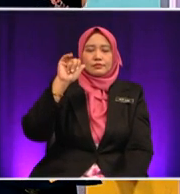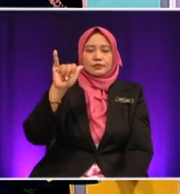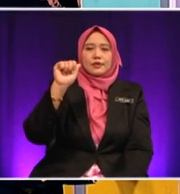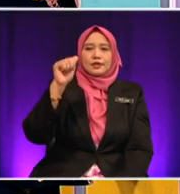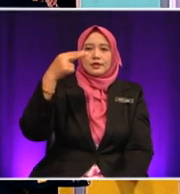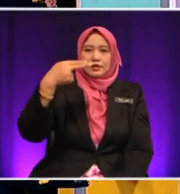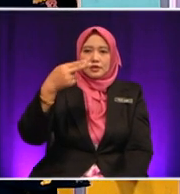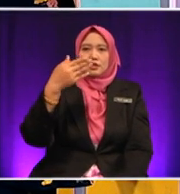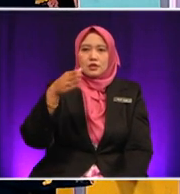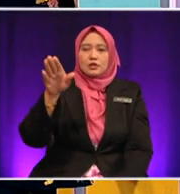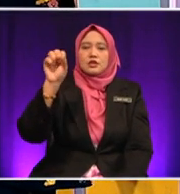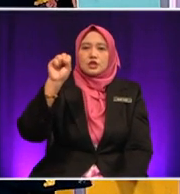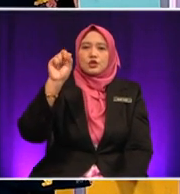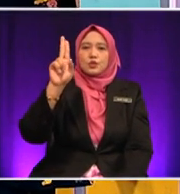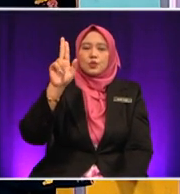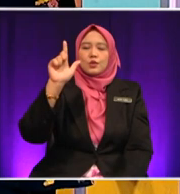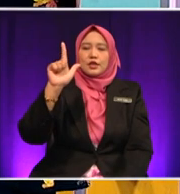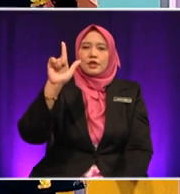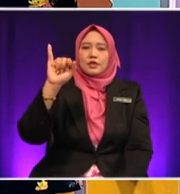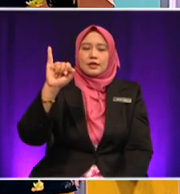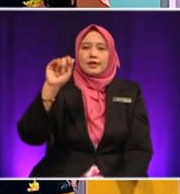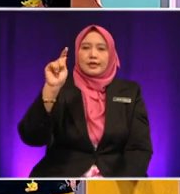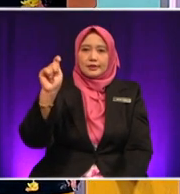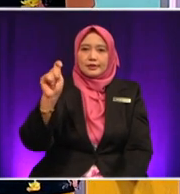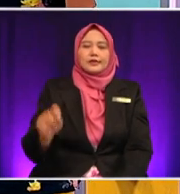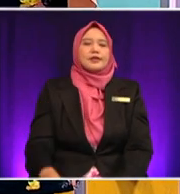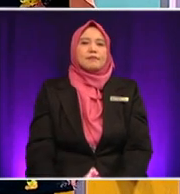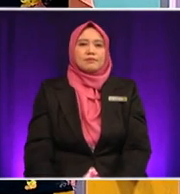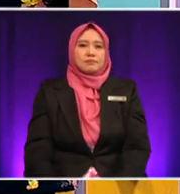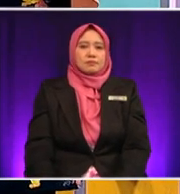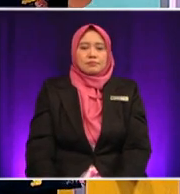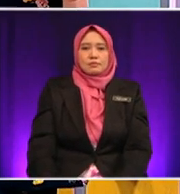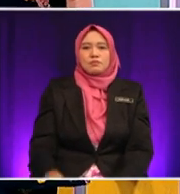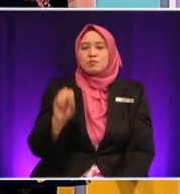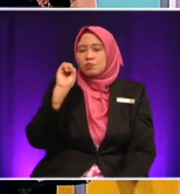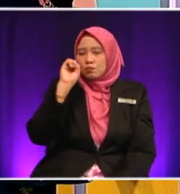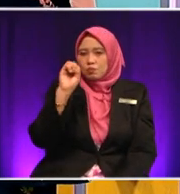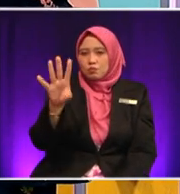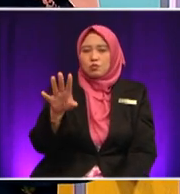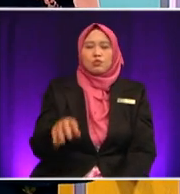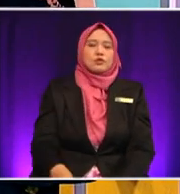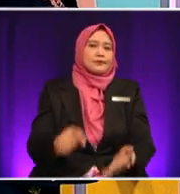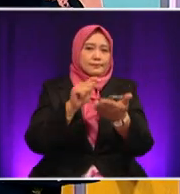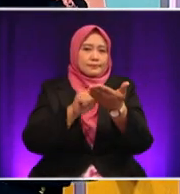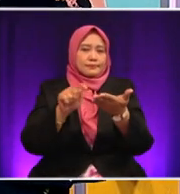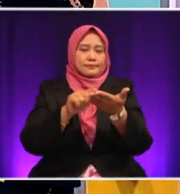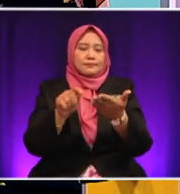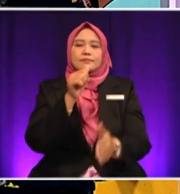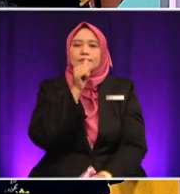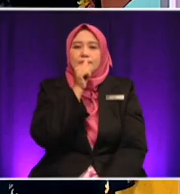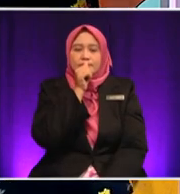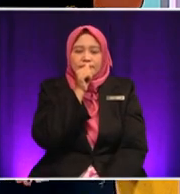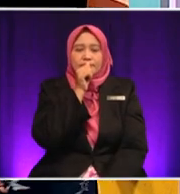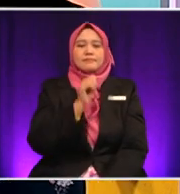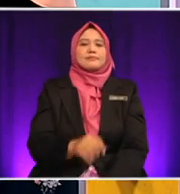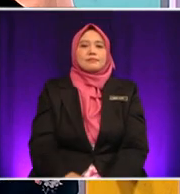kita tahu apakah langkah fungsi semua kita juga kena tahu apakah teknik-teknik penyulitan dan yang